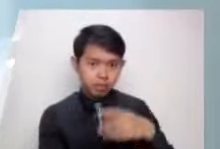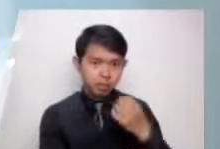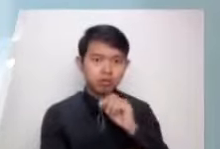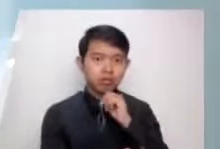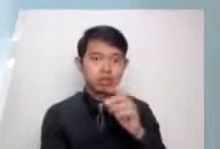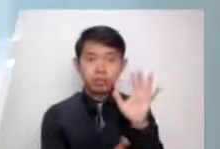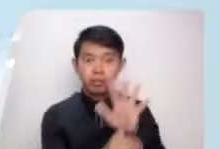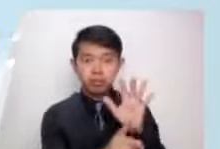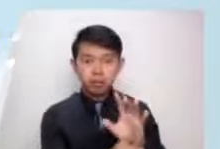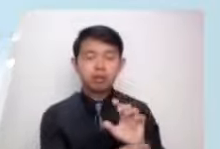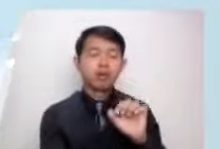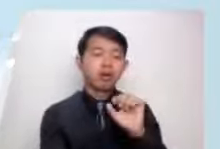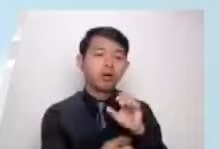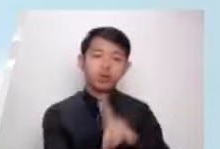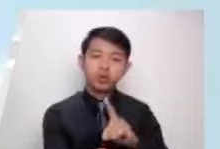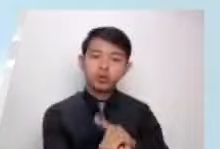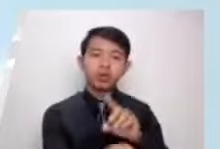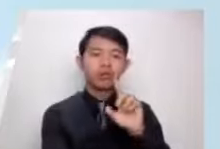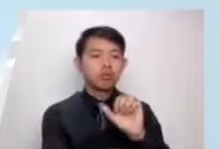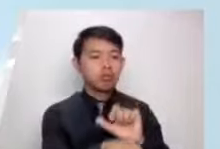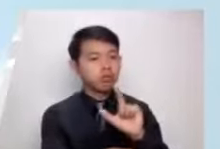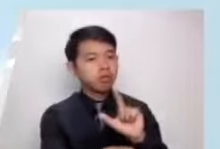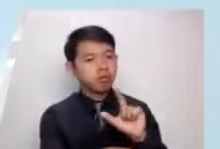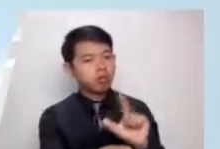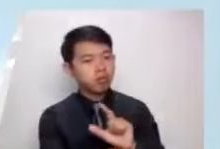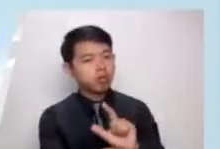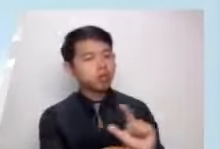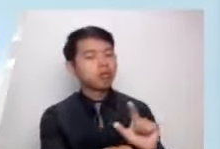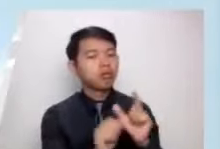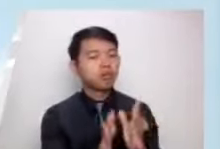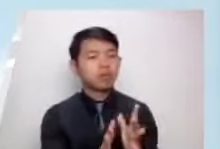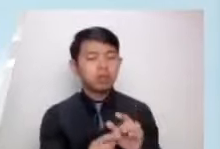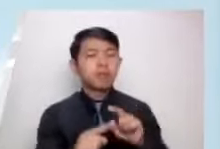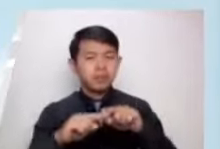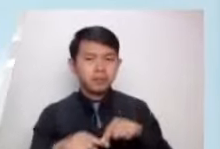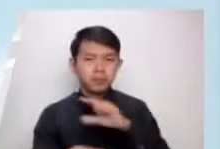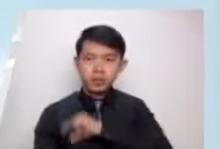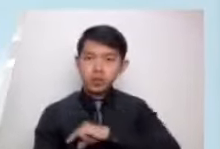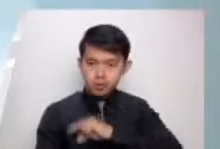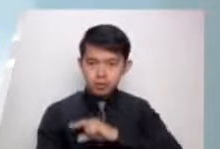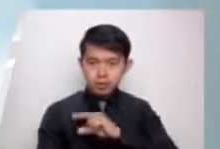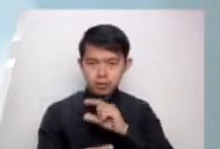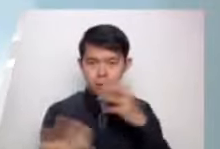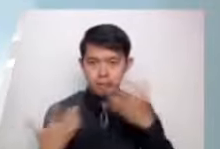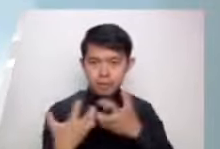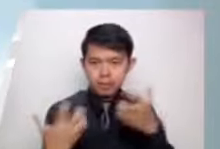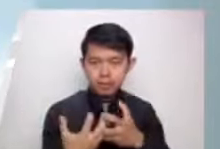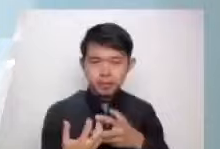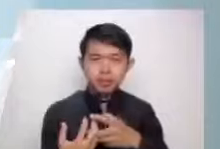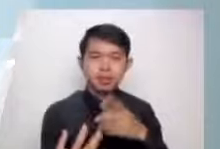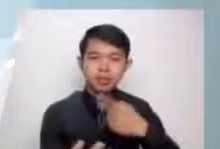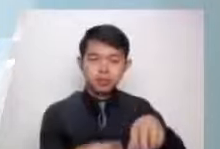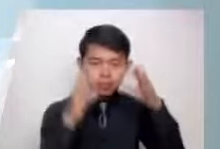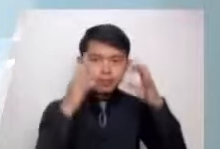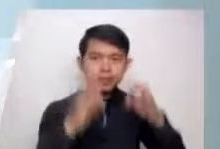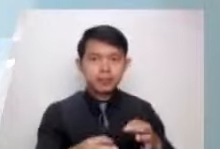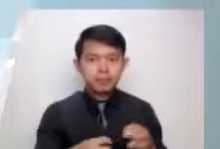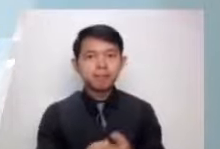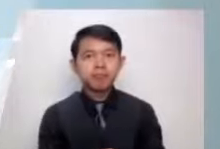sinama po natin lahat base sa kwalifikasyon at base sa amin pong determination. Ang determination namin, base